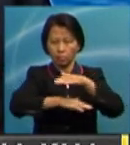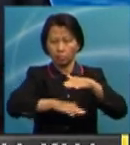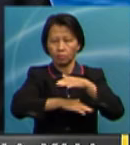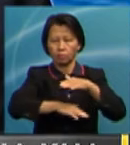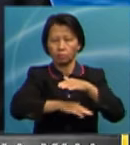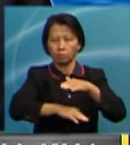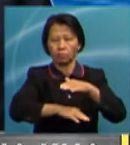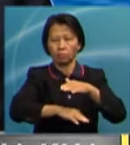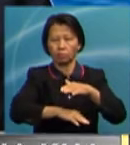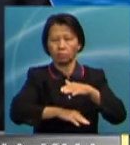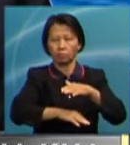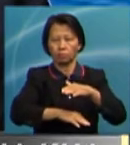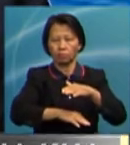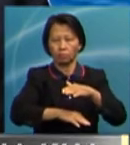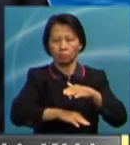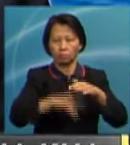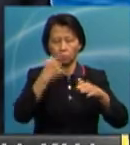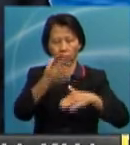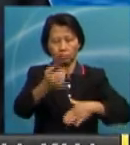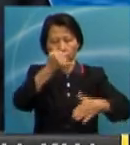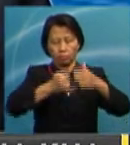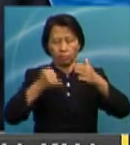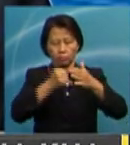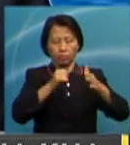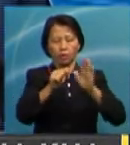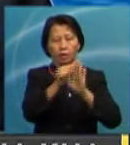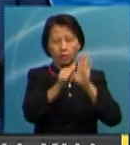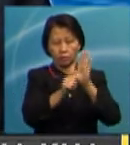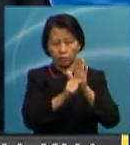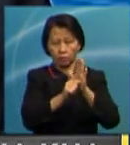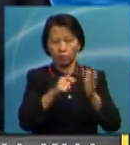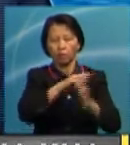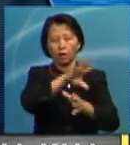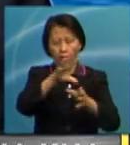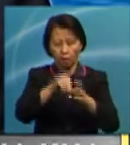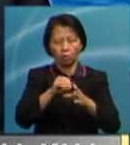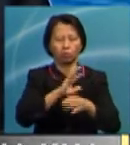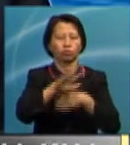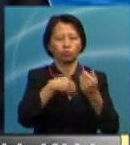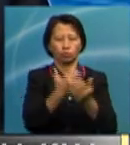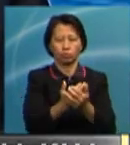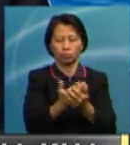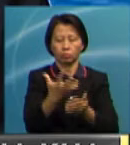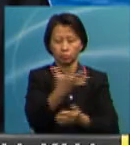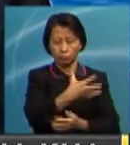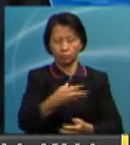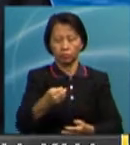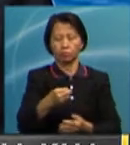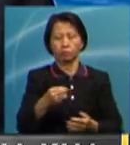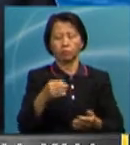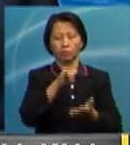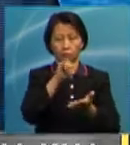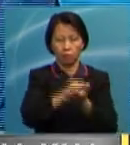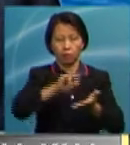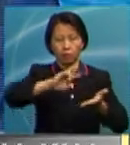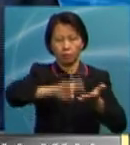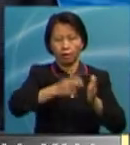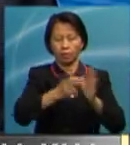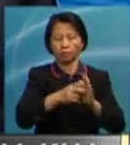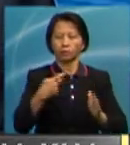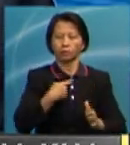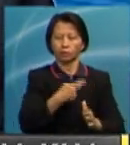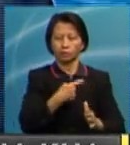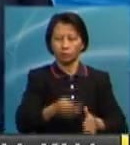the Aviation offenses act so that covers everything so and that means that we are